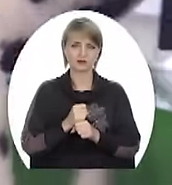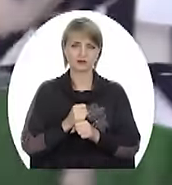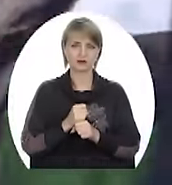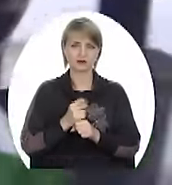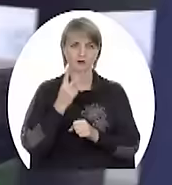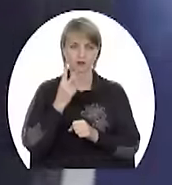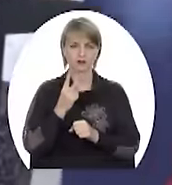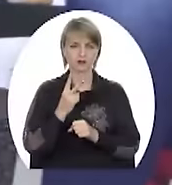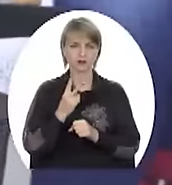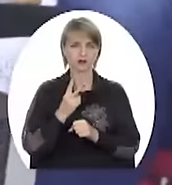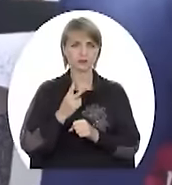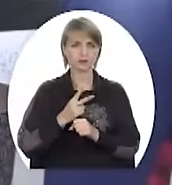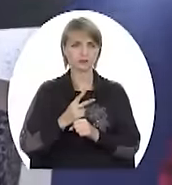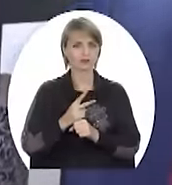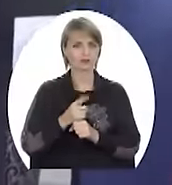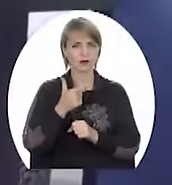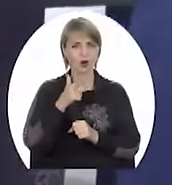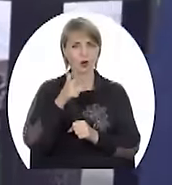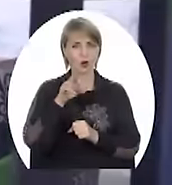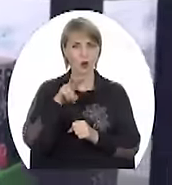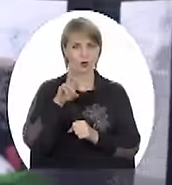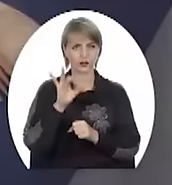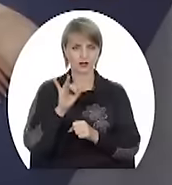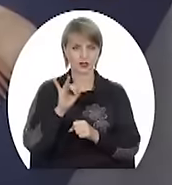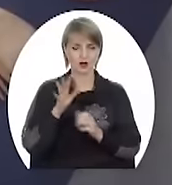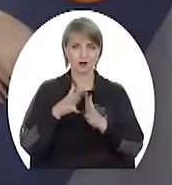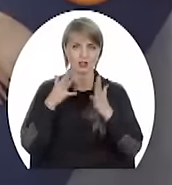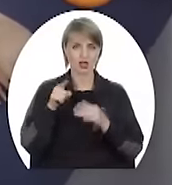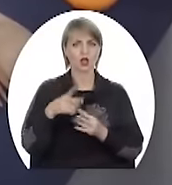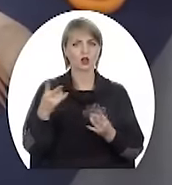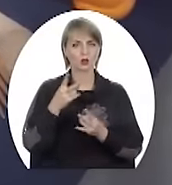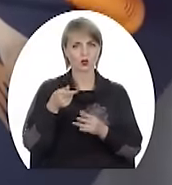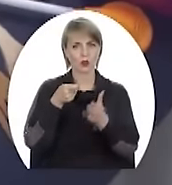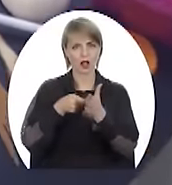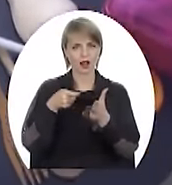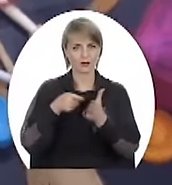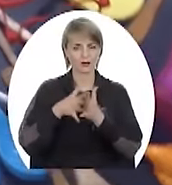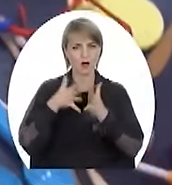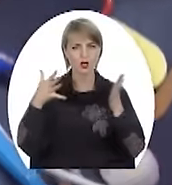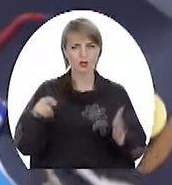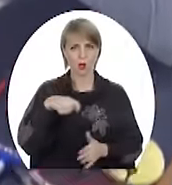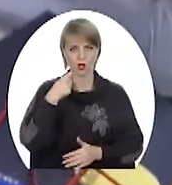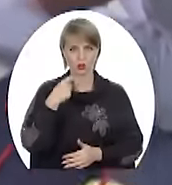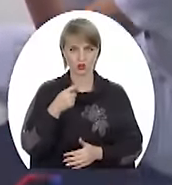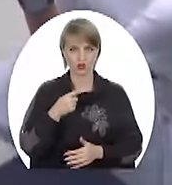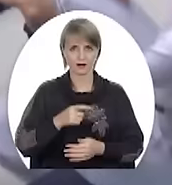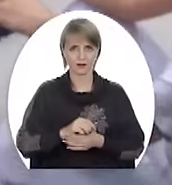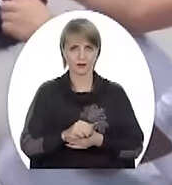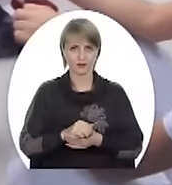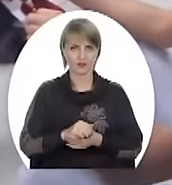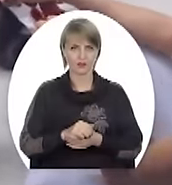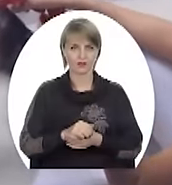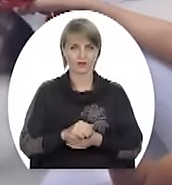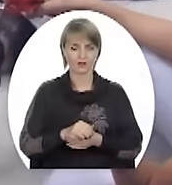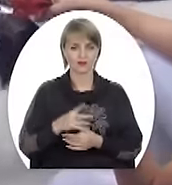Смотри, Голди большая. Ей нужно с большой ложки накормить. Хорошо.